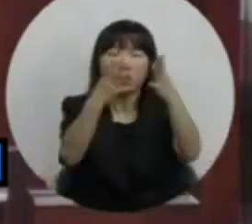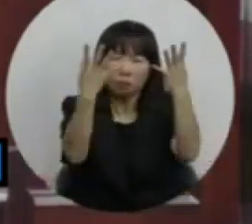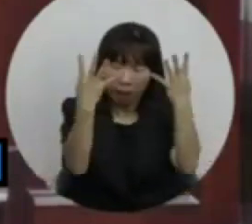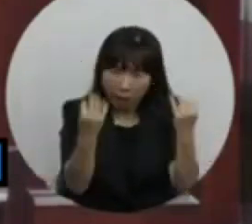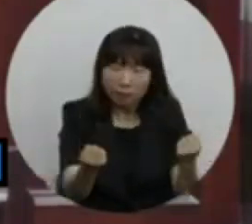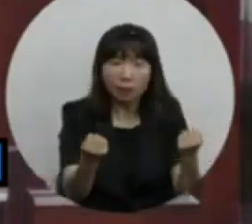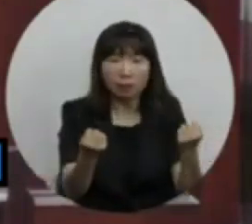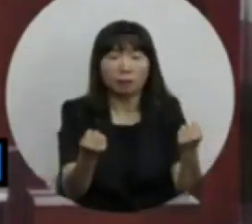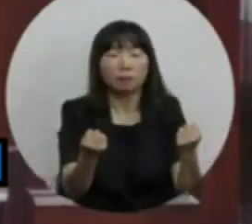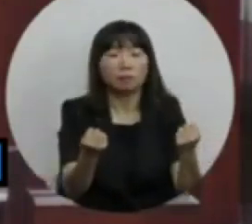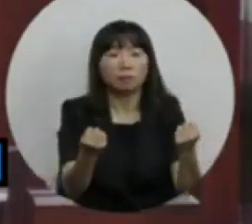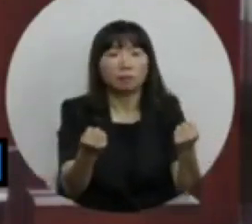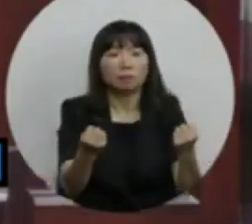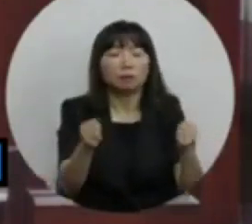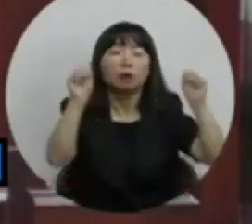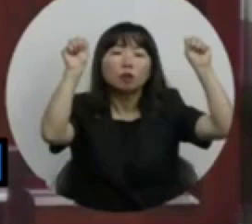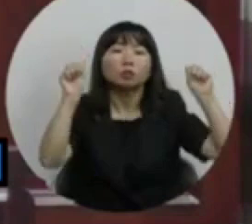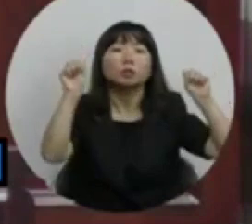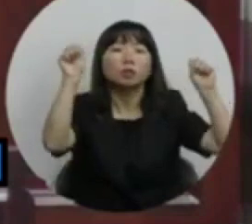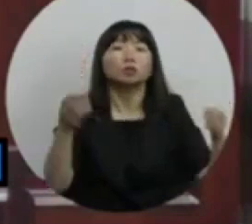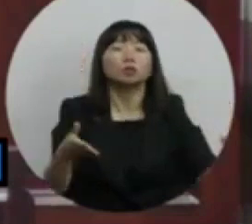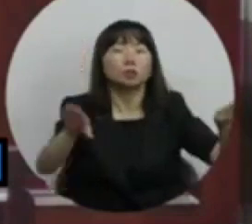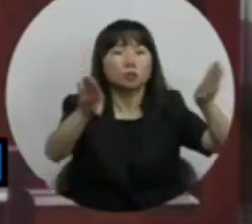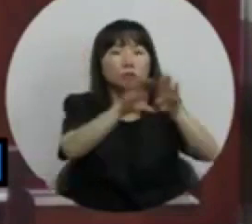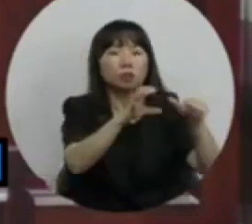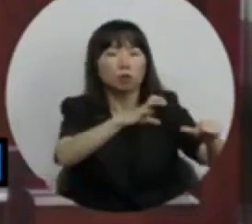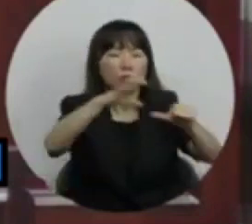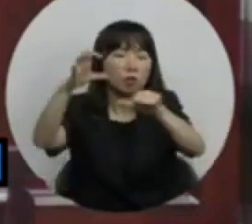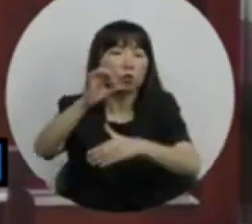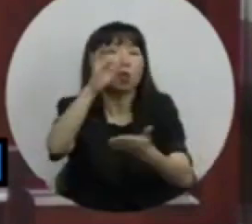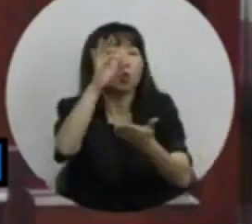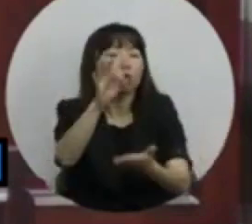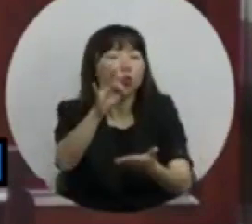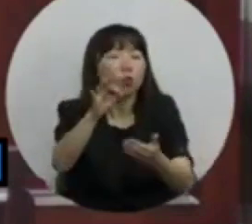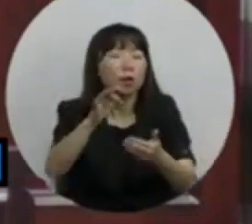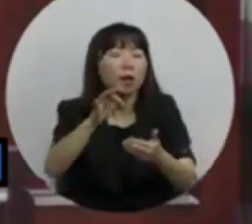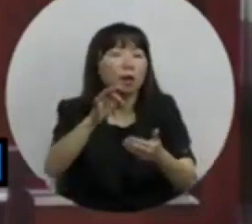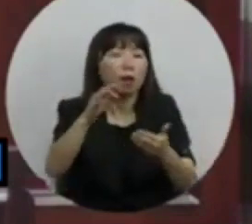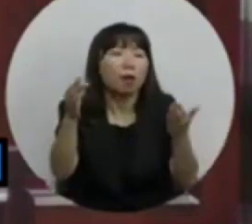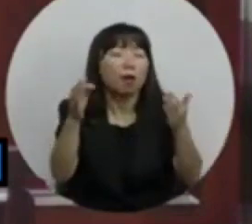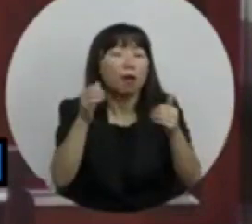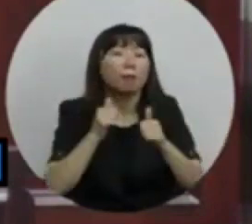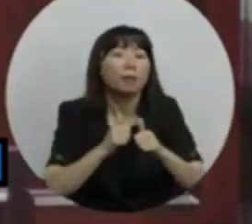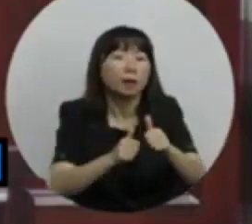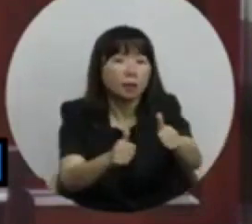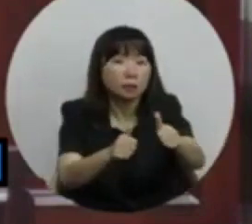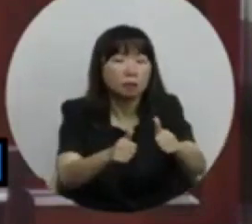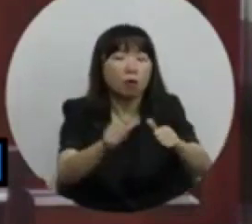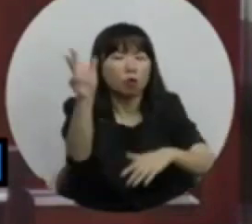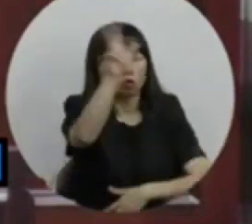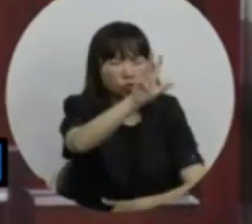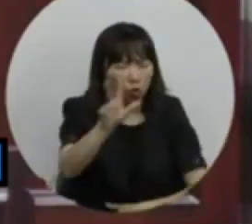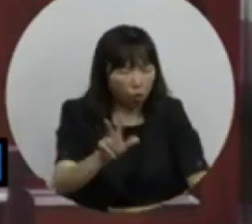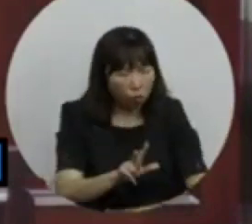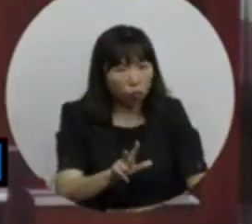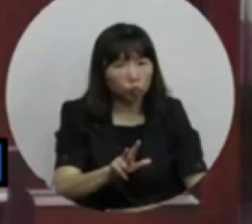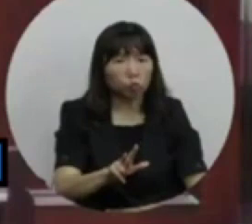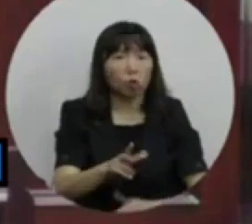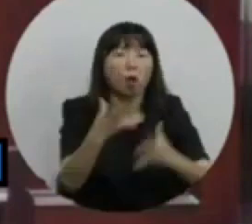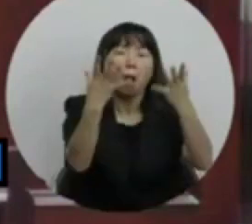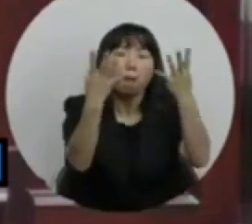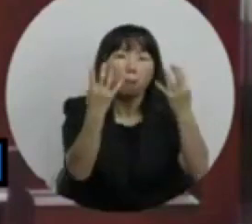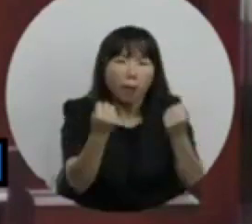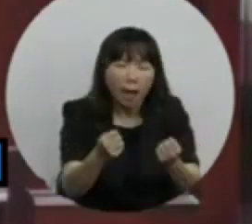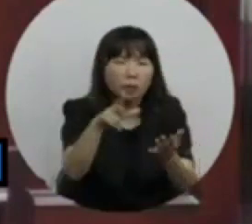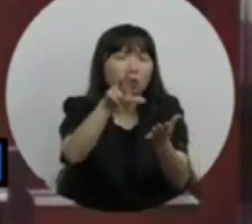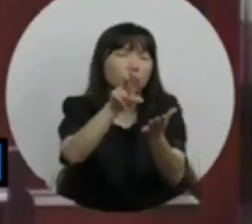동일합니다. 체육시설 이용료에 관해서 여주뿐이 아니라 전국 각지에서 많은